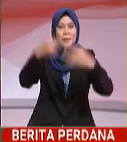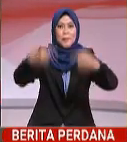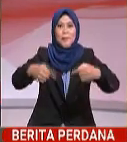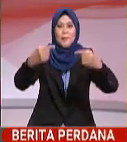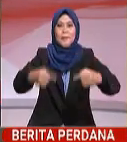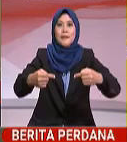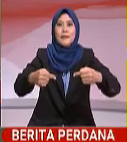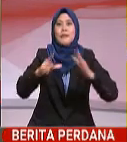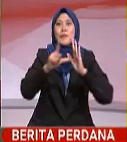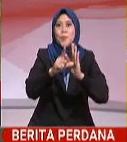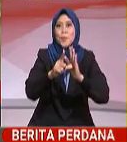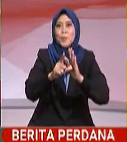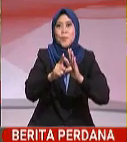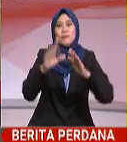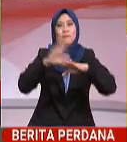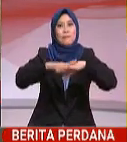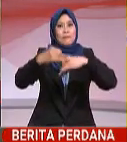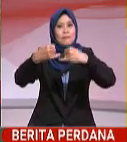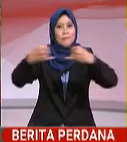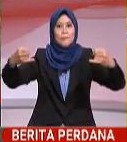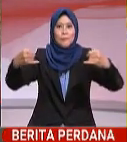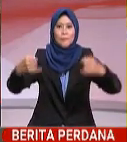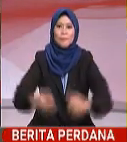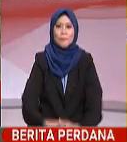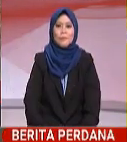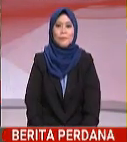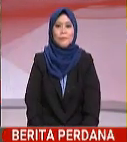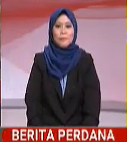yang dijalankan secara atas talian.